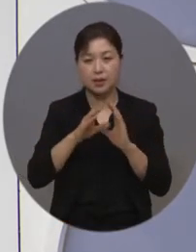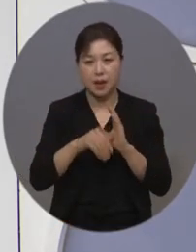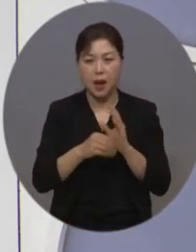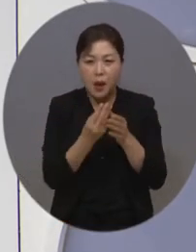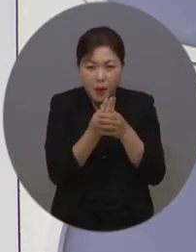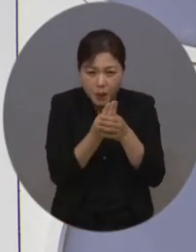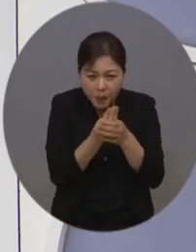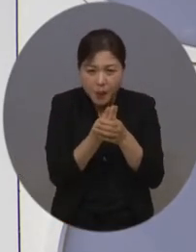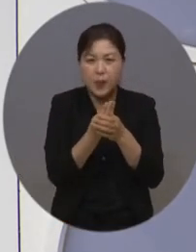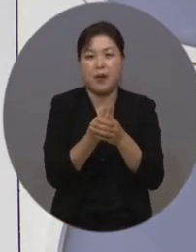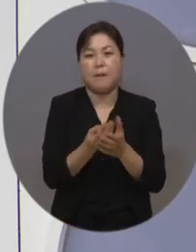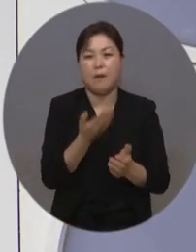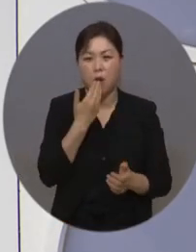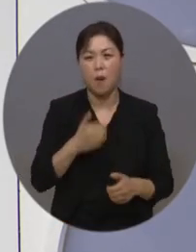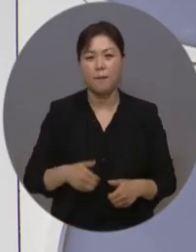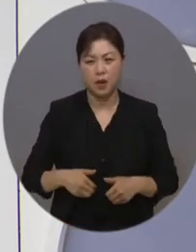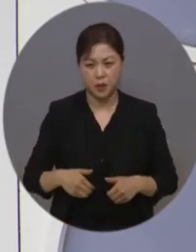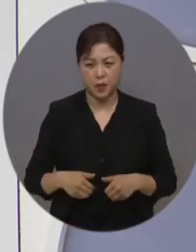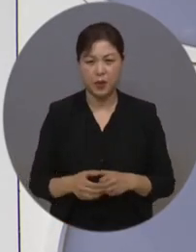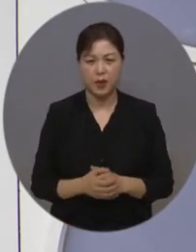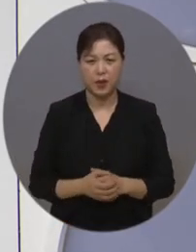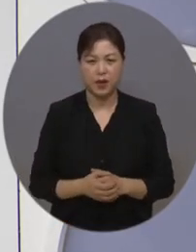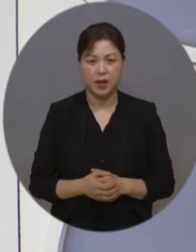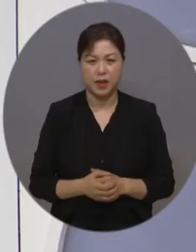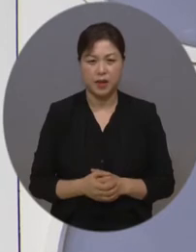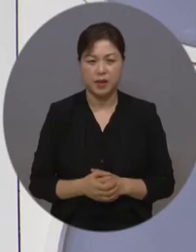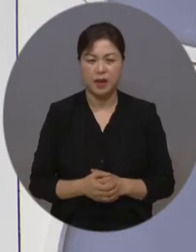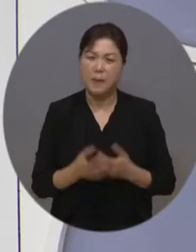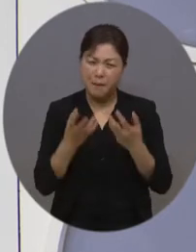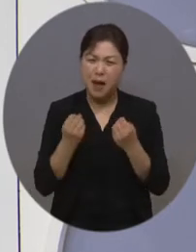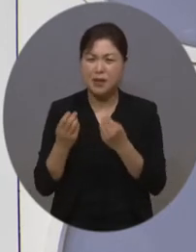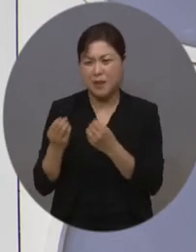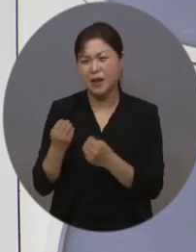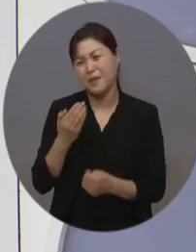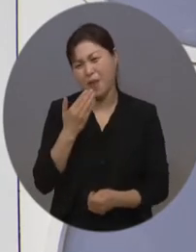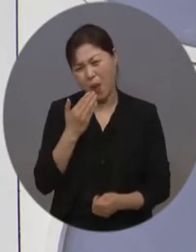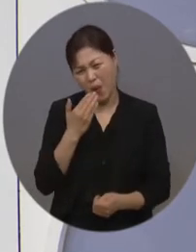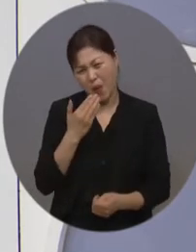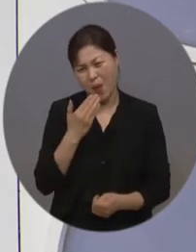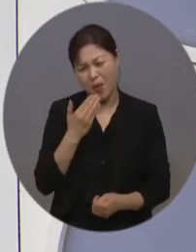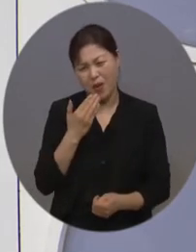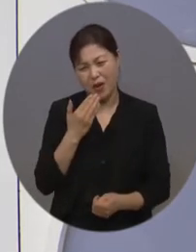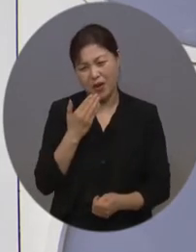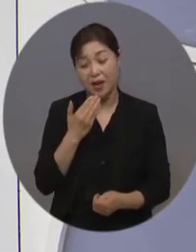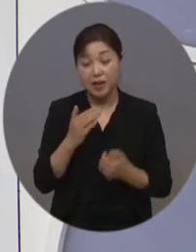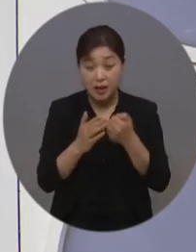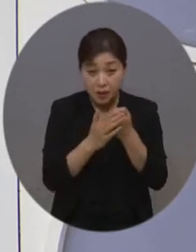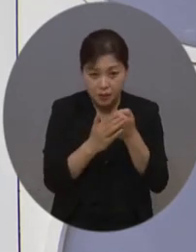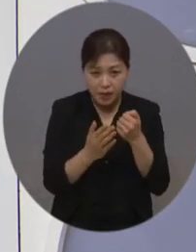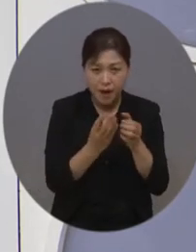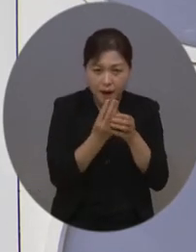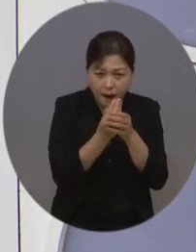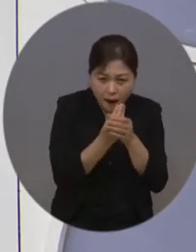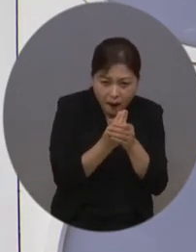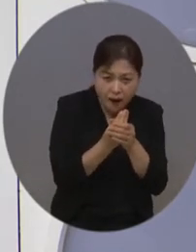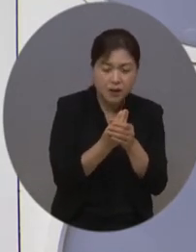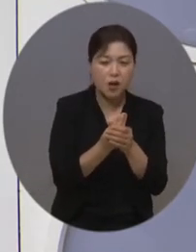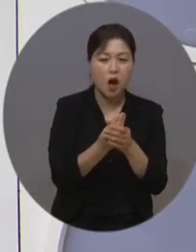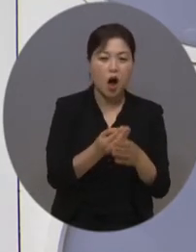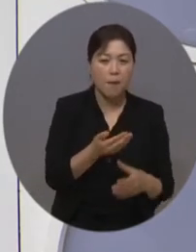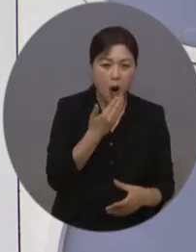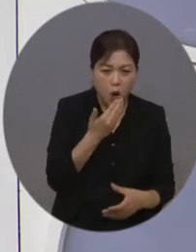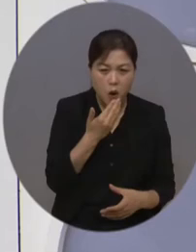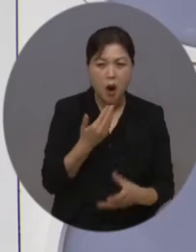소식을 해야 됩니다. 우리가 좀 많이 먹어요. 사실은요. 그러니까 우리가 소식을 하고 그 다음에 다동을 해라. 좀 많이